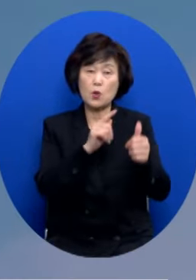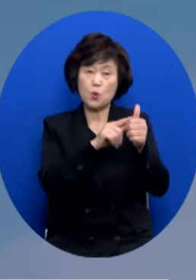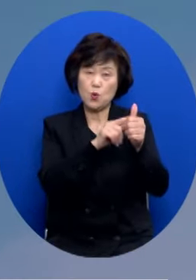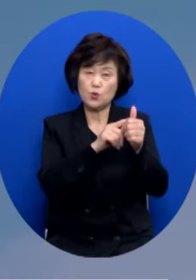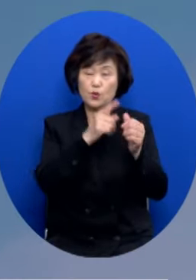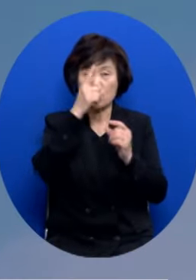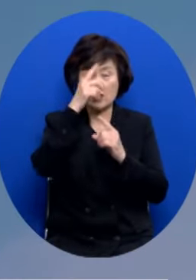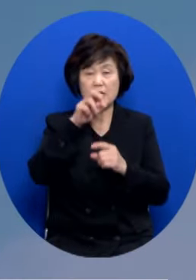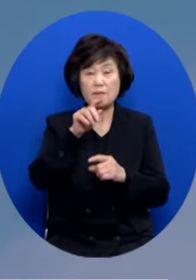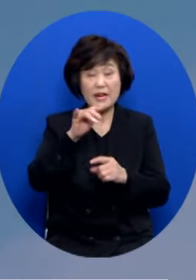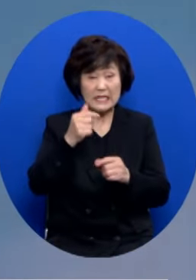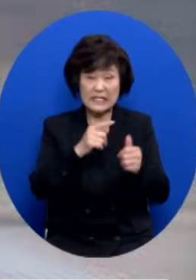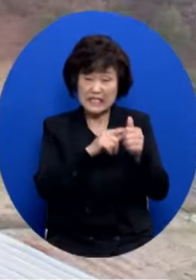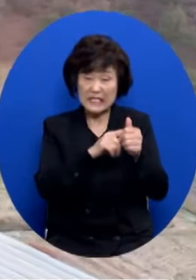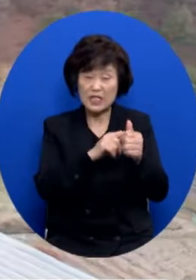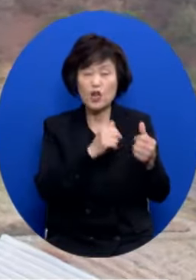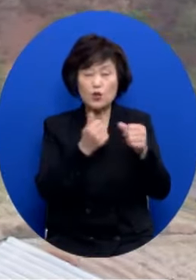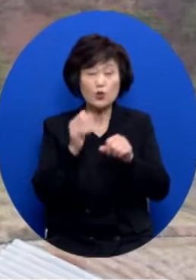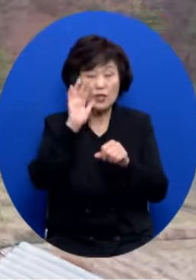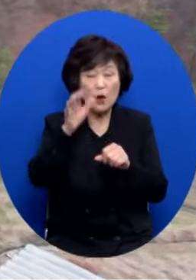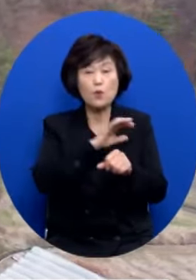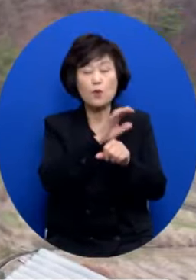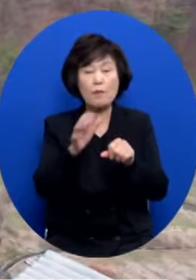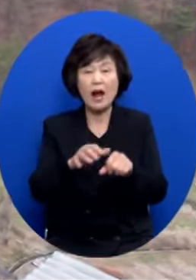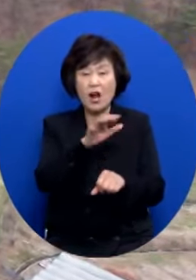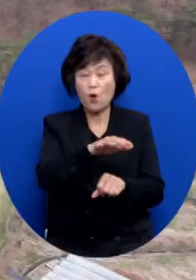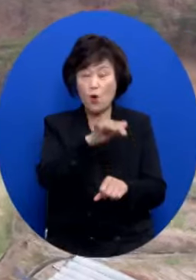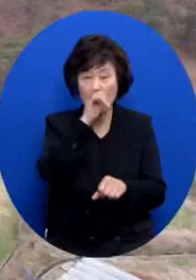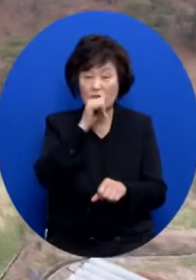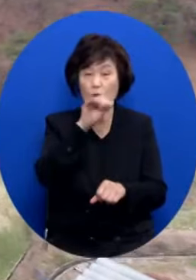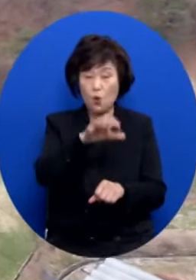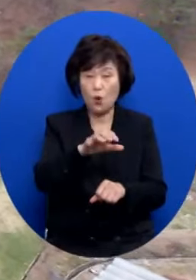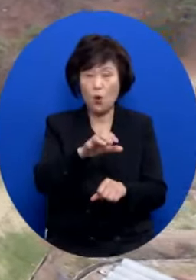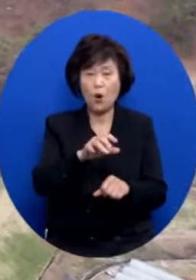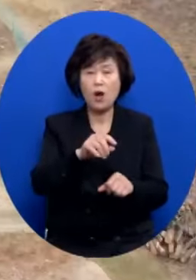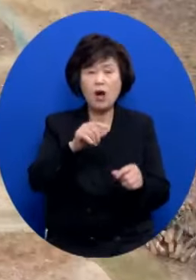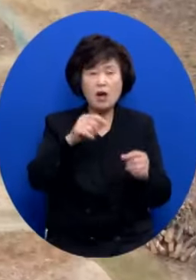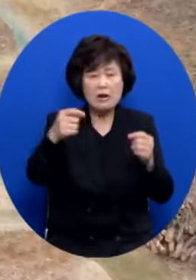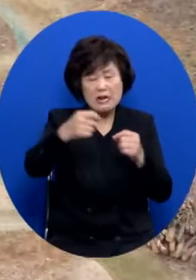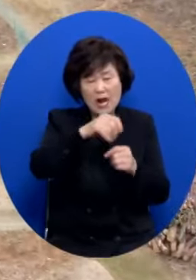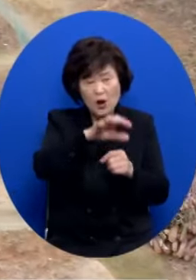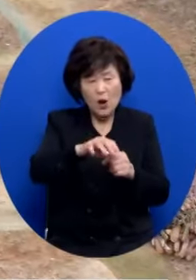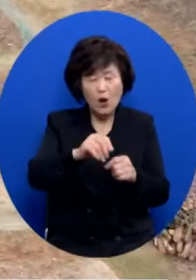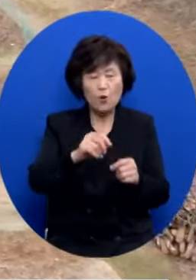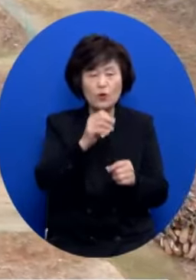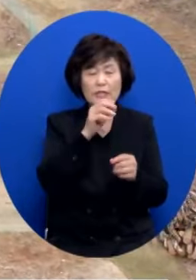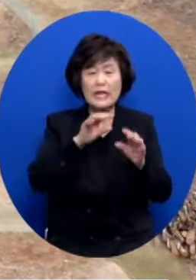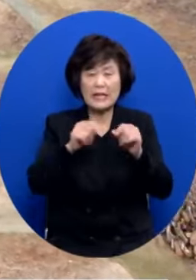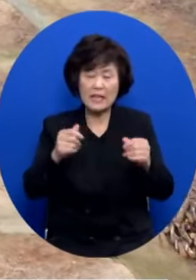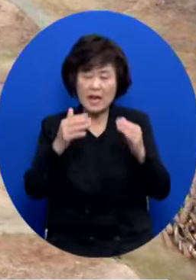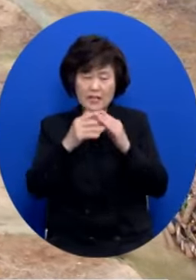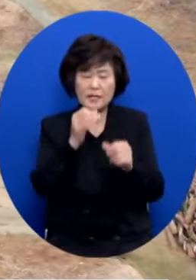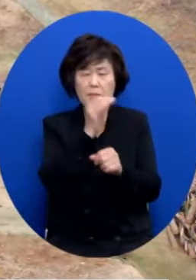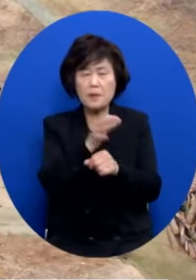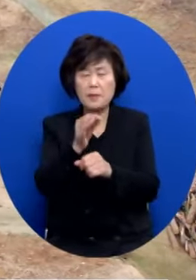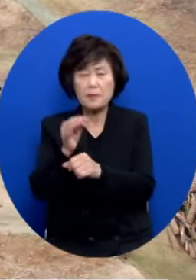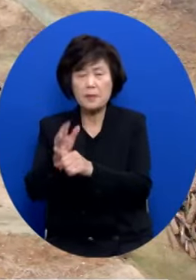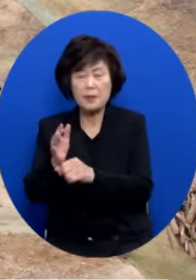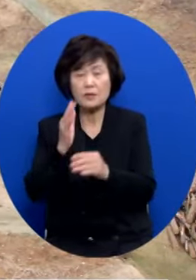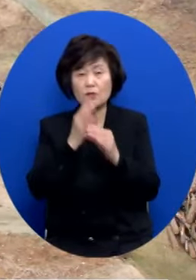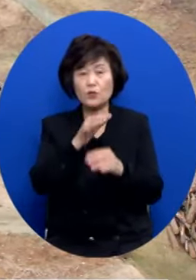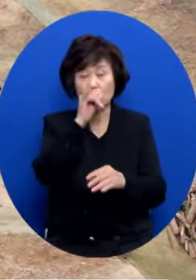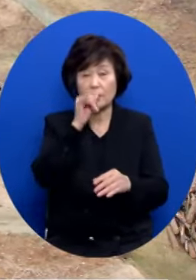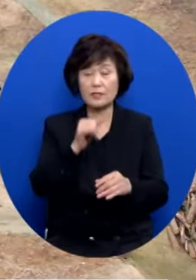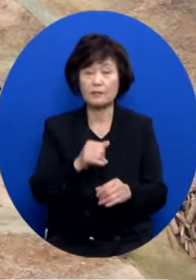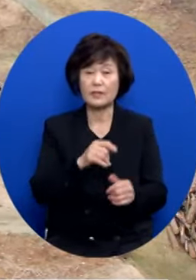이시가 위치한 청도 리마을 인근 토지 를 왕성하게 매입하고 있는 것으로 파악됩니다 일명